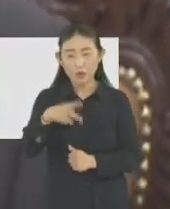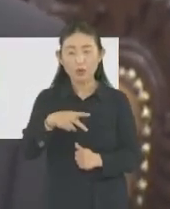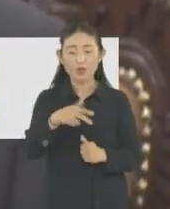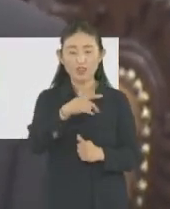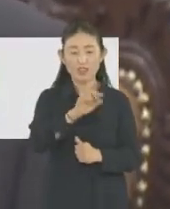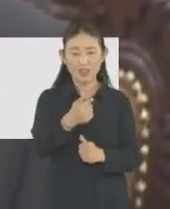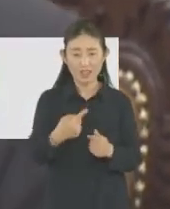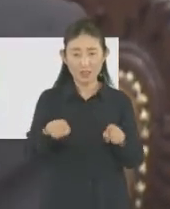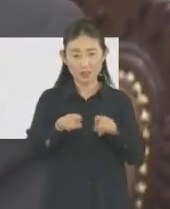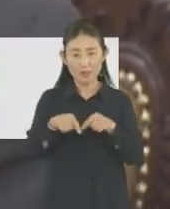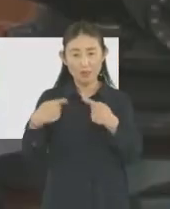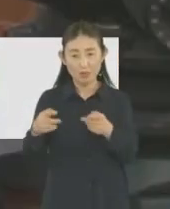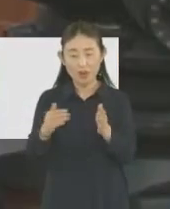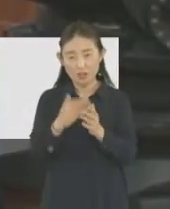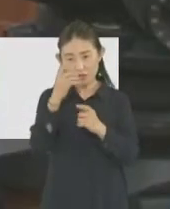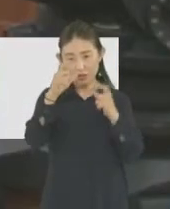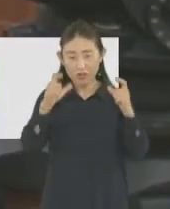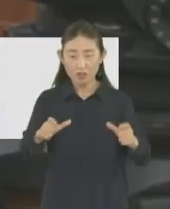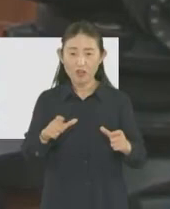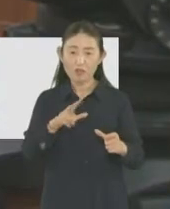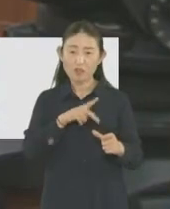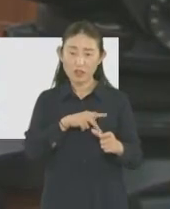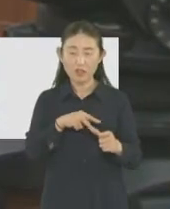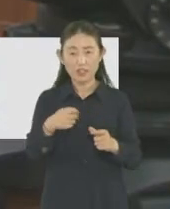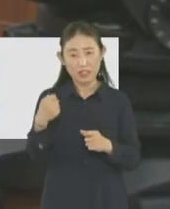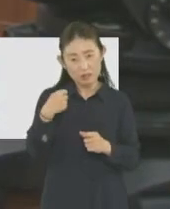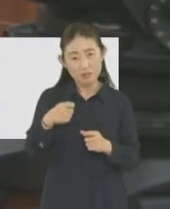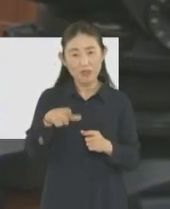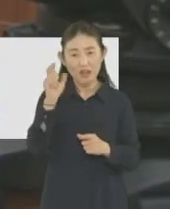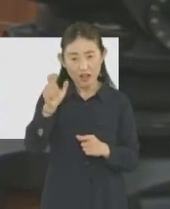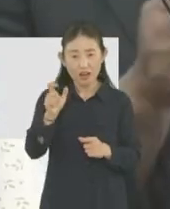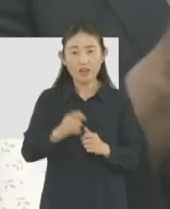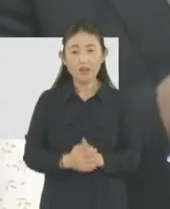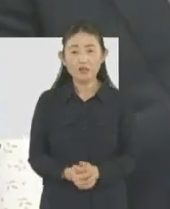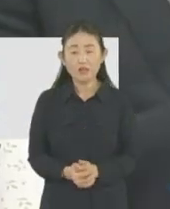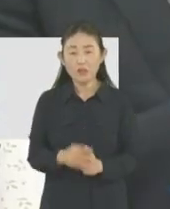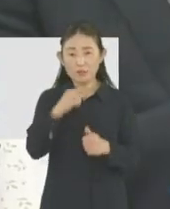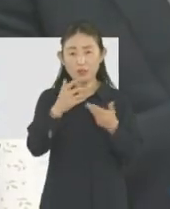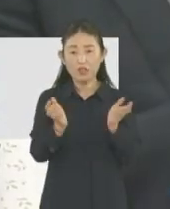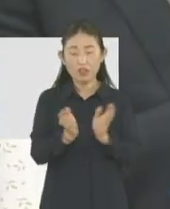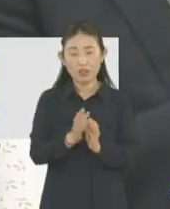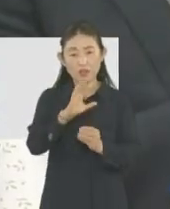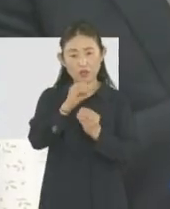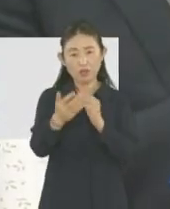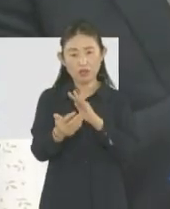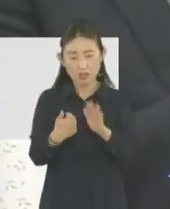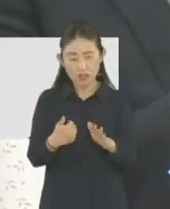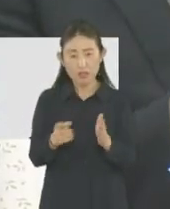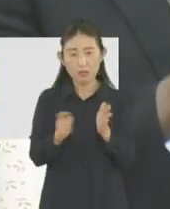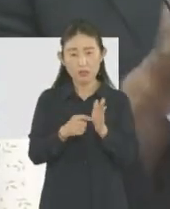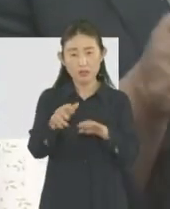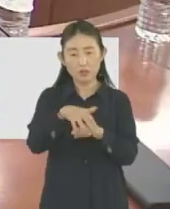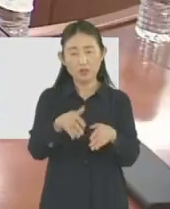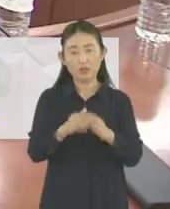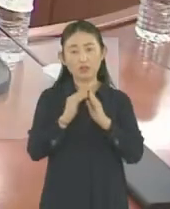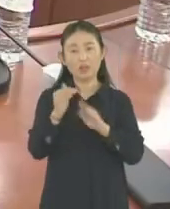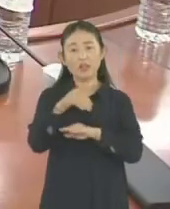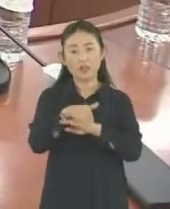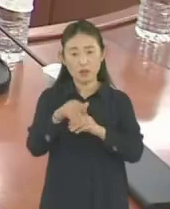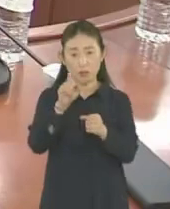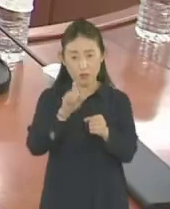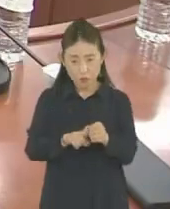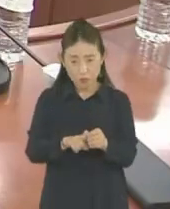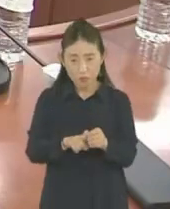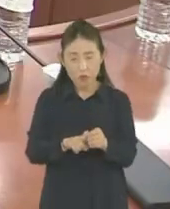까지 합류하면서 충청권 의 입지가 강화될 예상입니다 고민 힘은 추석 연휴 이전에 살 비대위 를 출범시킨 다는